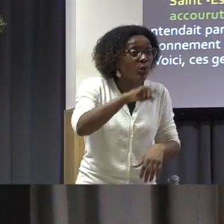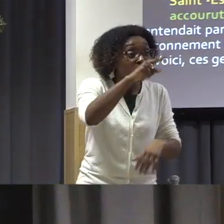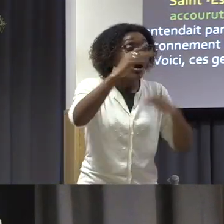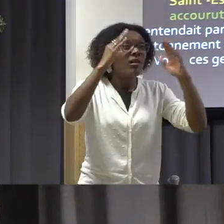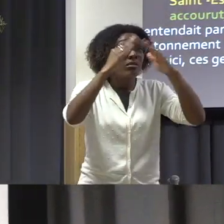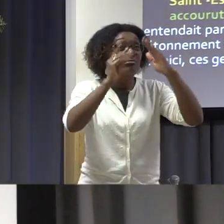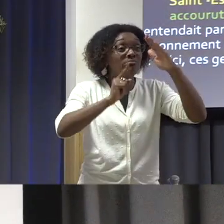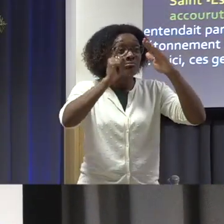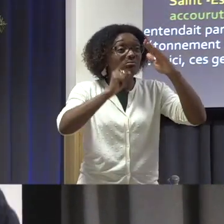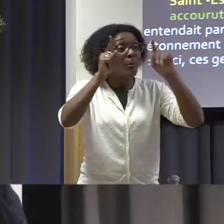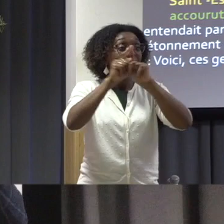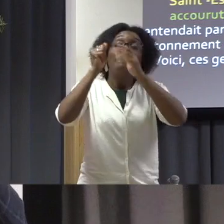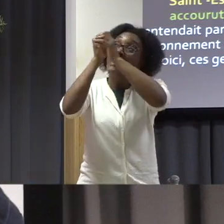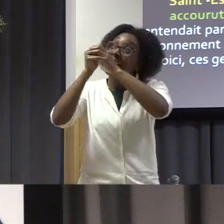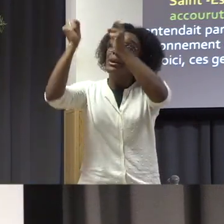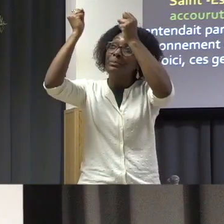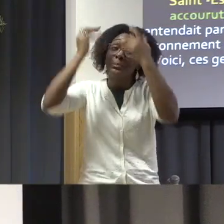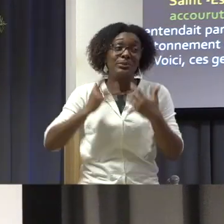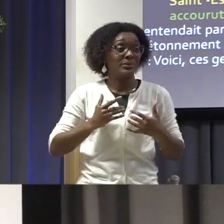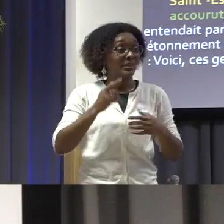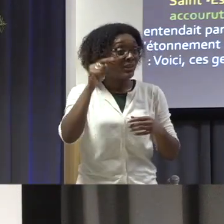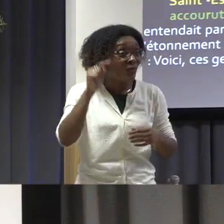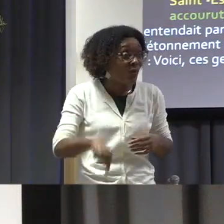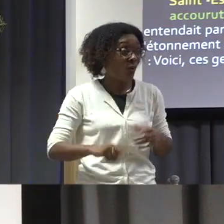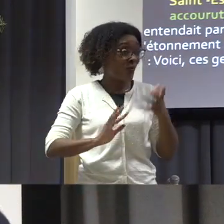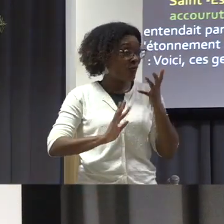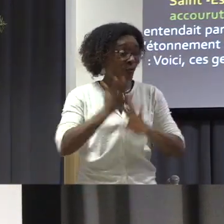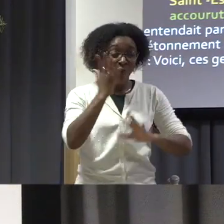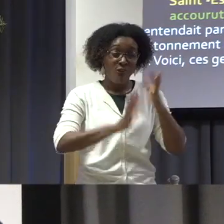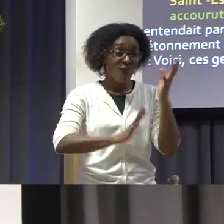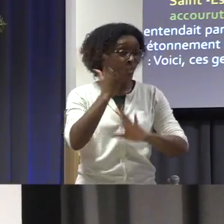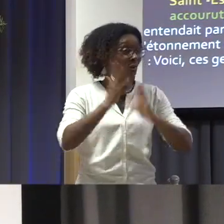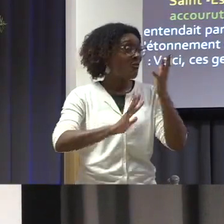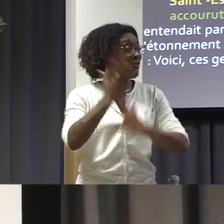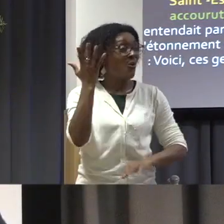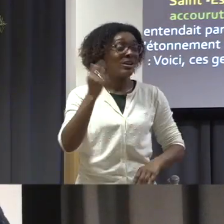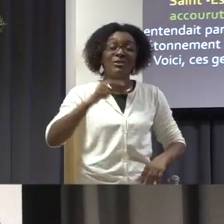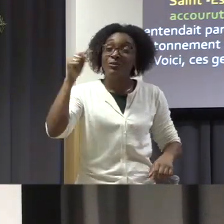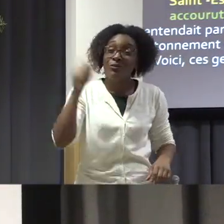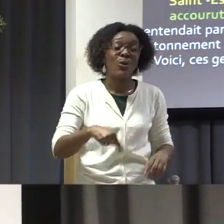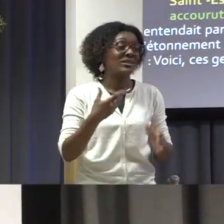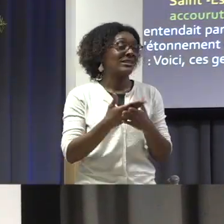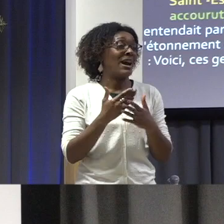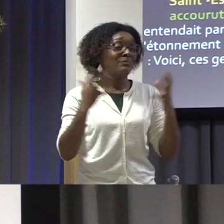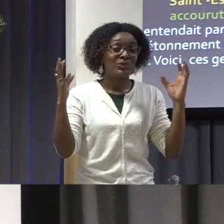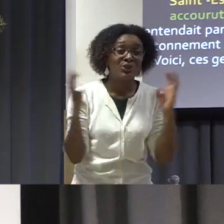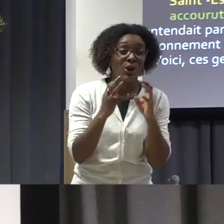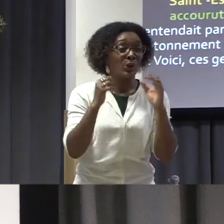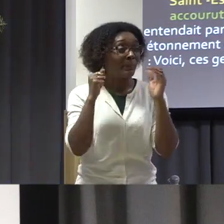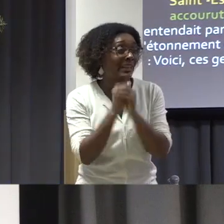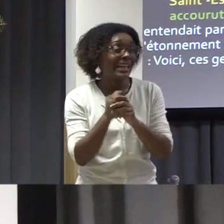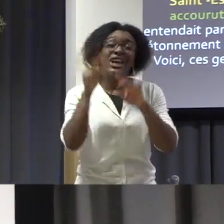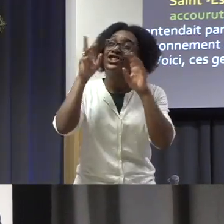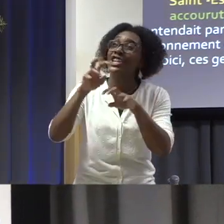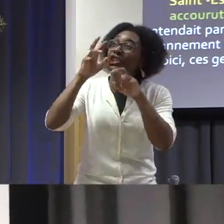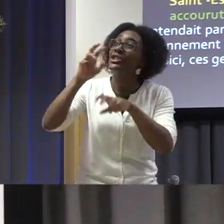l'église en tant que communauté nous allons allumé le feu de dieu par des rassemblements des temps de prière pour chercher la